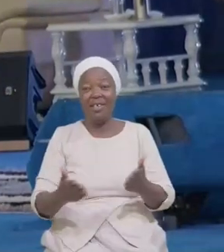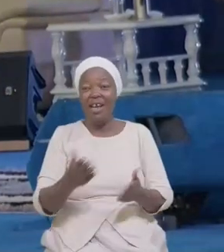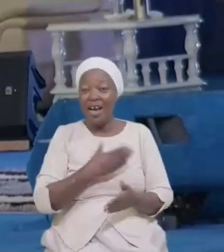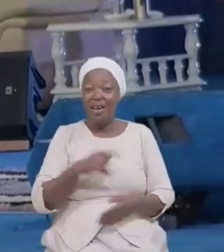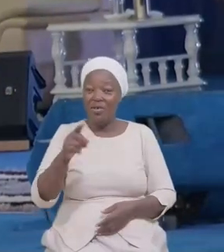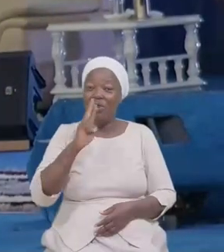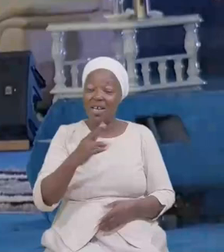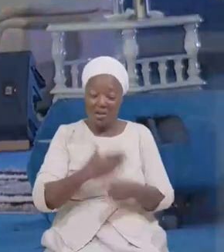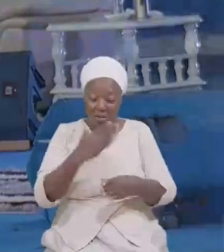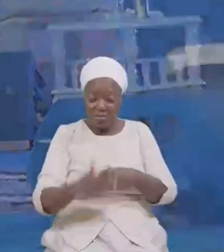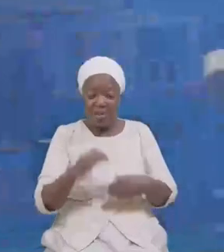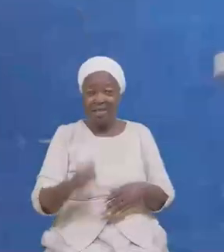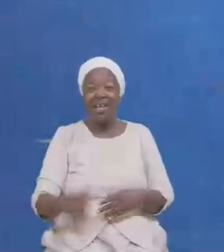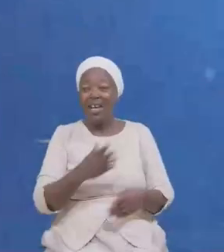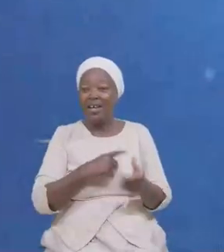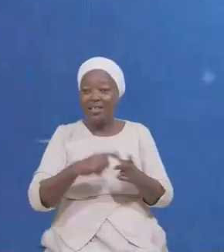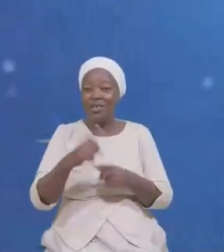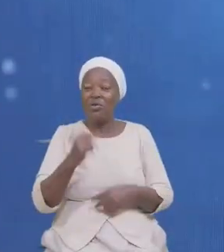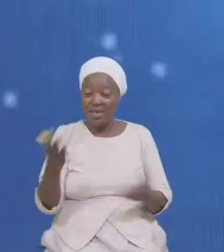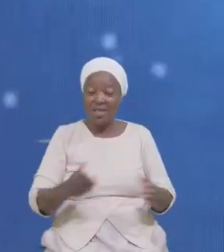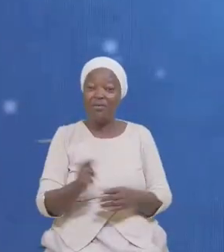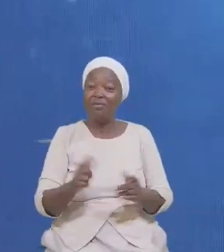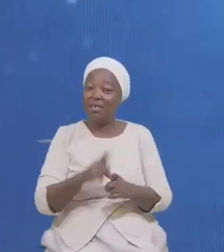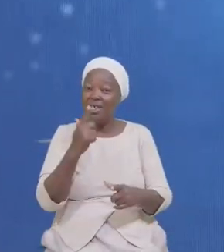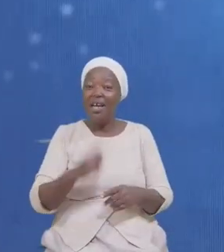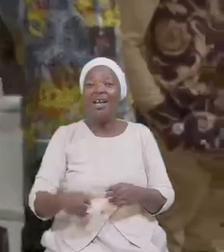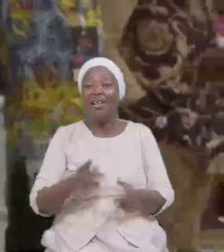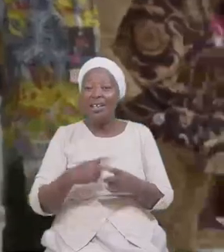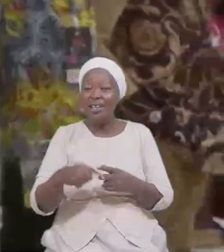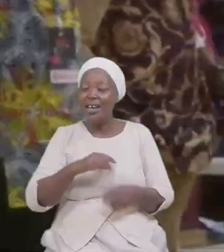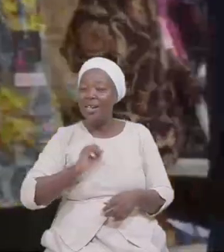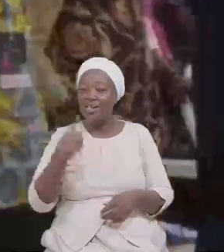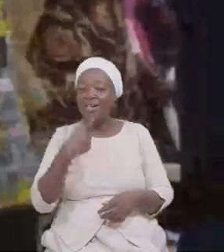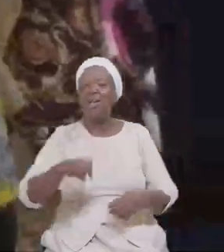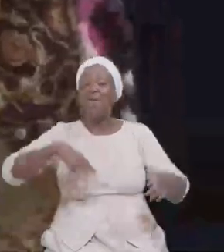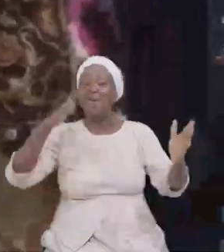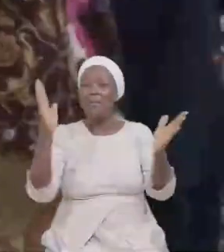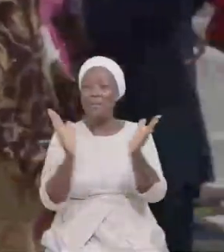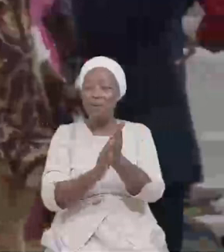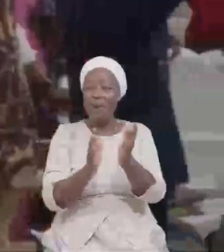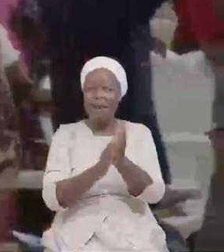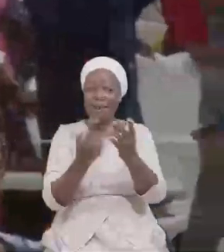là totalement, entièrement, complètement, je dis gloire à Dieu!